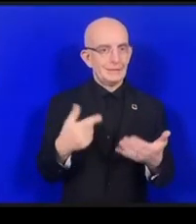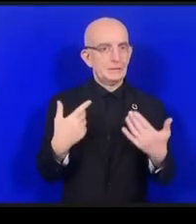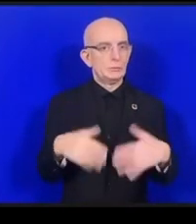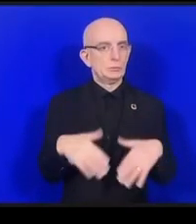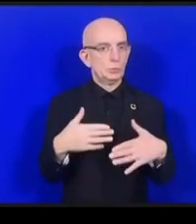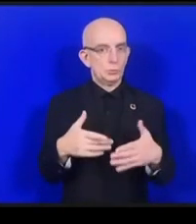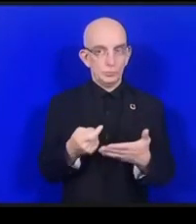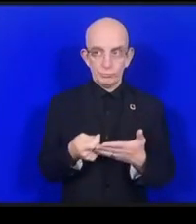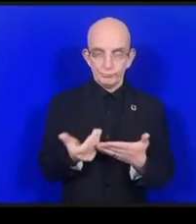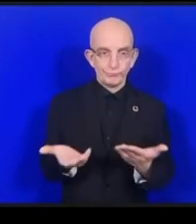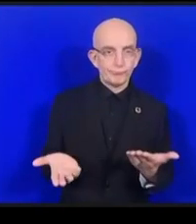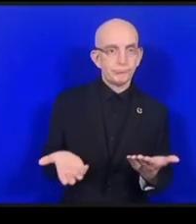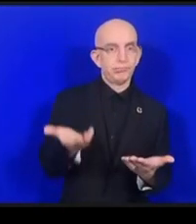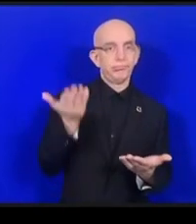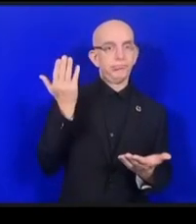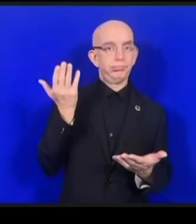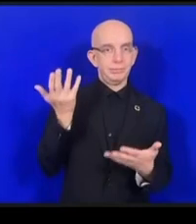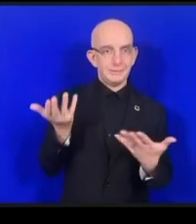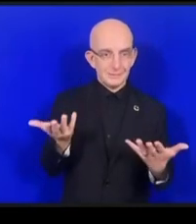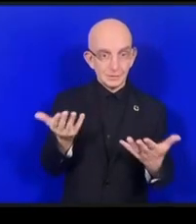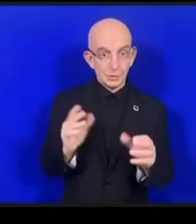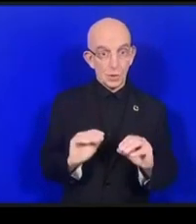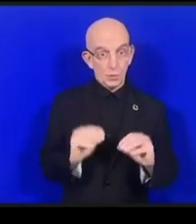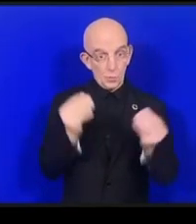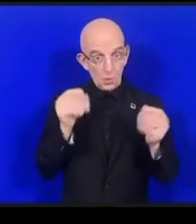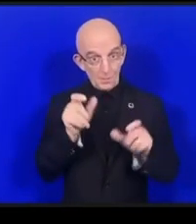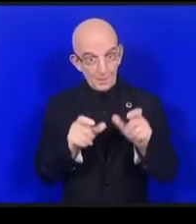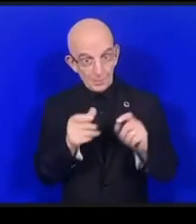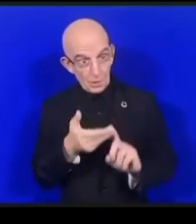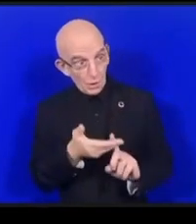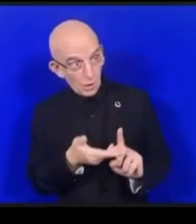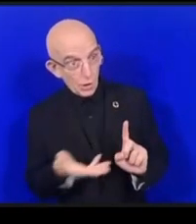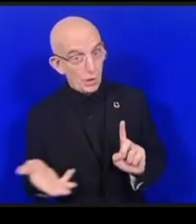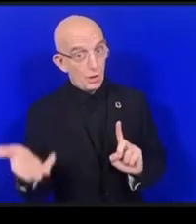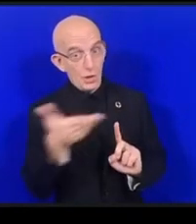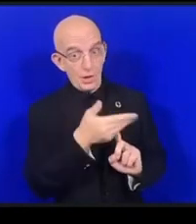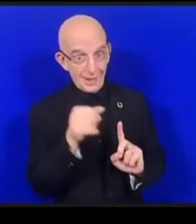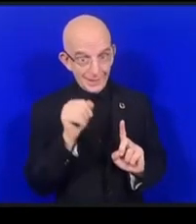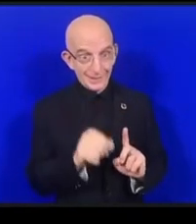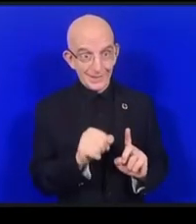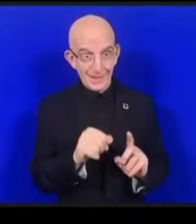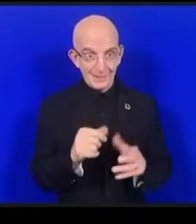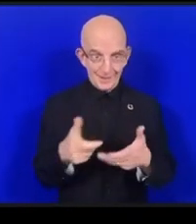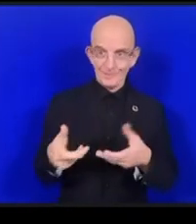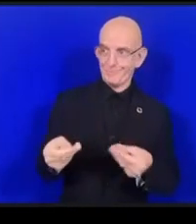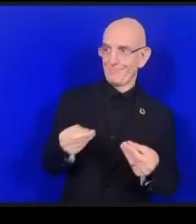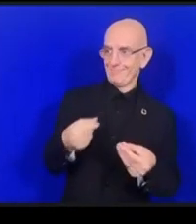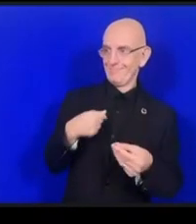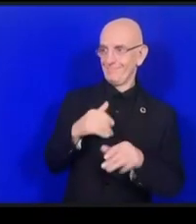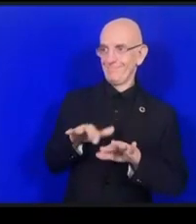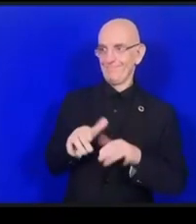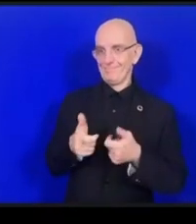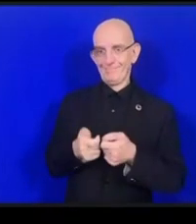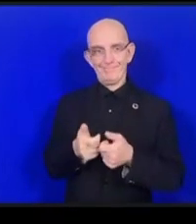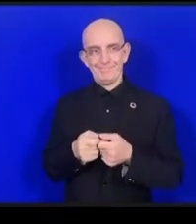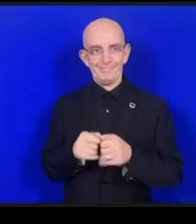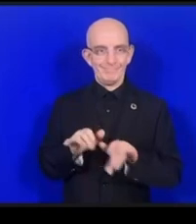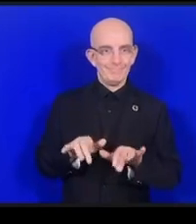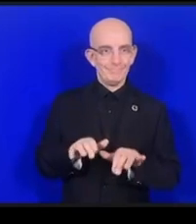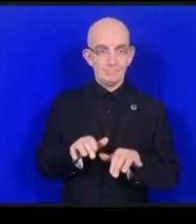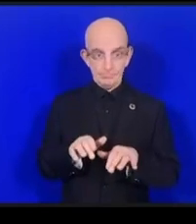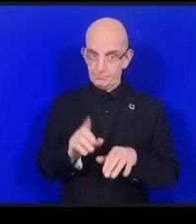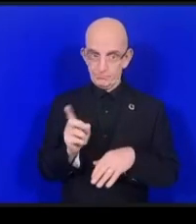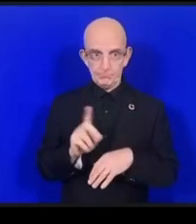молодёжи Может с лёгкостью получить доступ к интернету доступ к интернету также